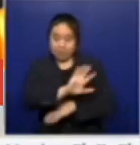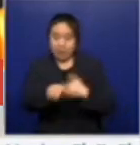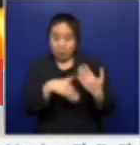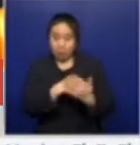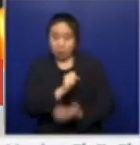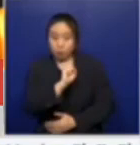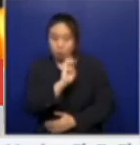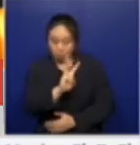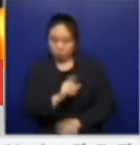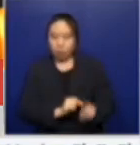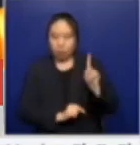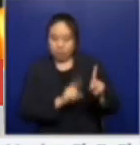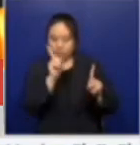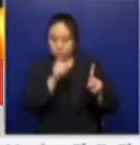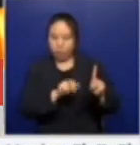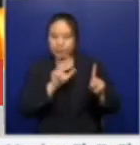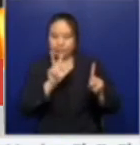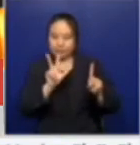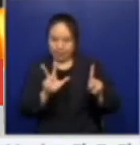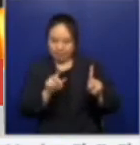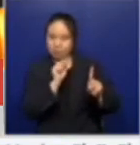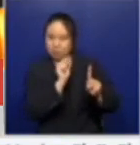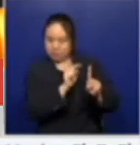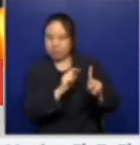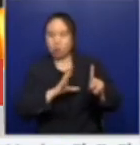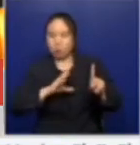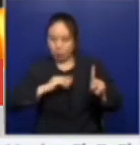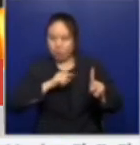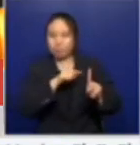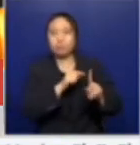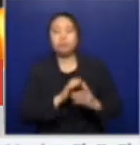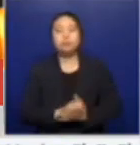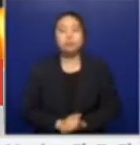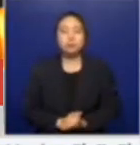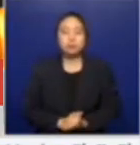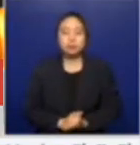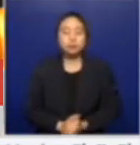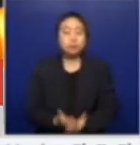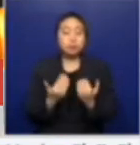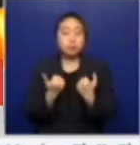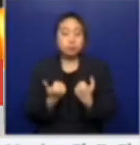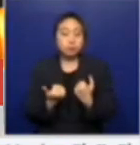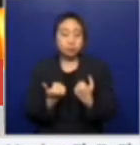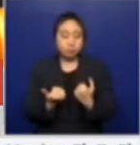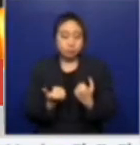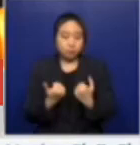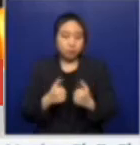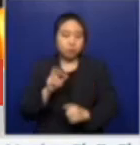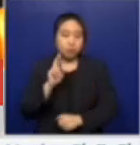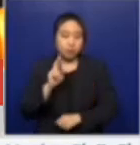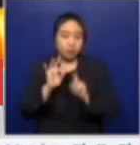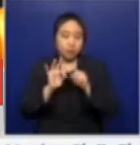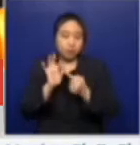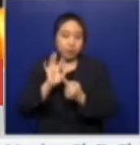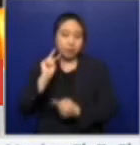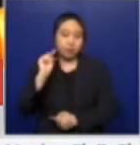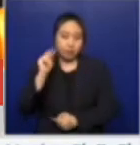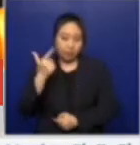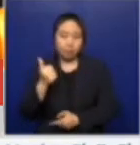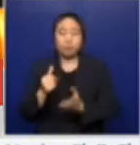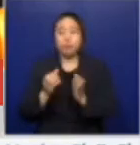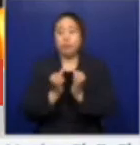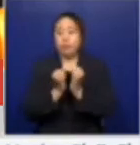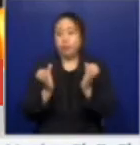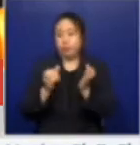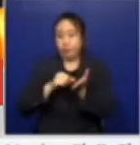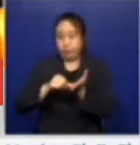มาชิกทั้งหมดเท่าที่มีอยู่ของวุฒิสภาอีกด้วยนอกจากนี้ในกรณีที่ร่างรัฐธรรมนูญแก้ไขเพิ่มเติม